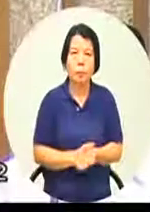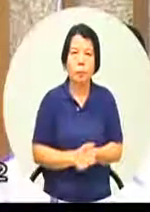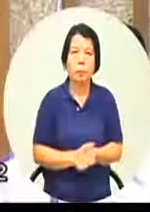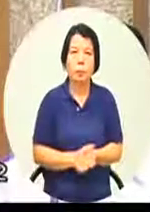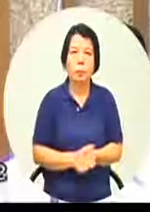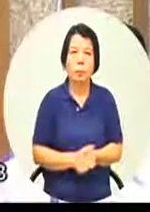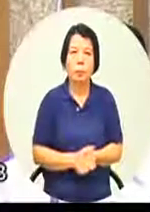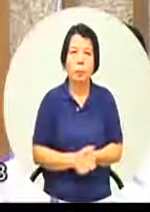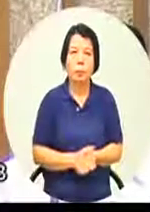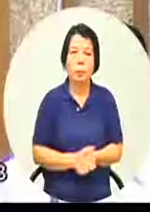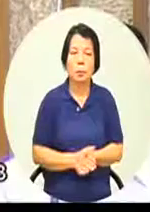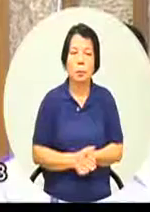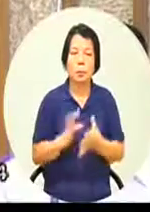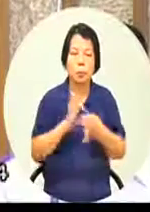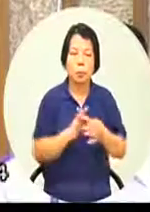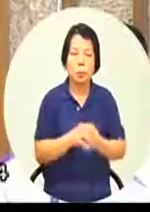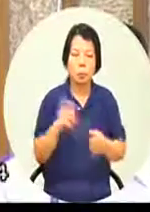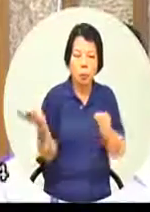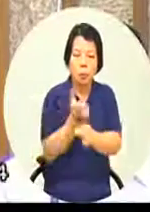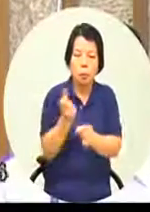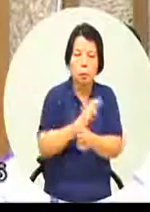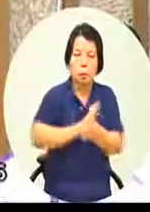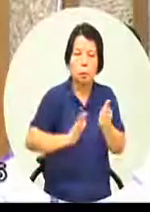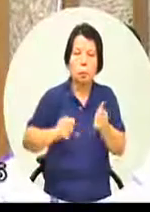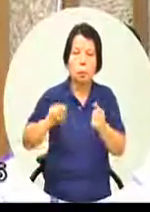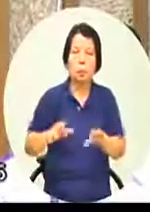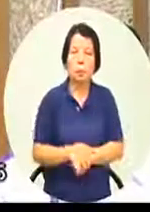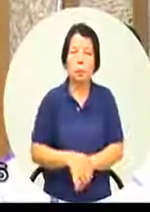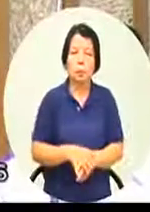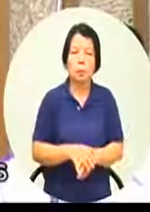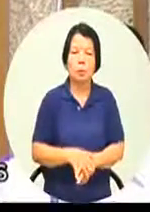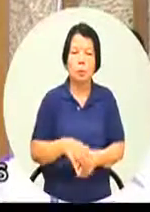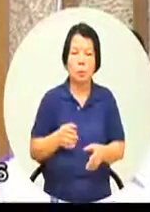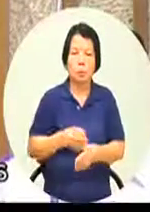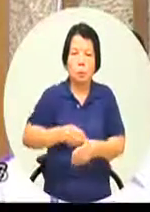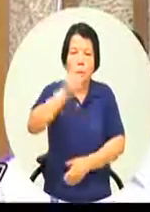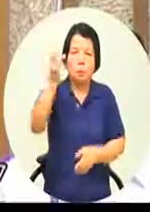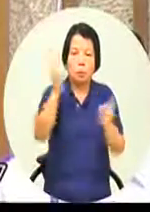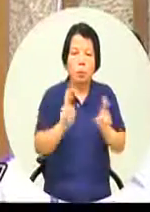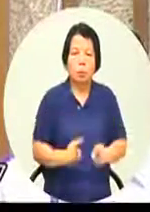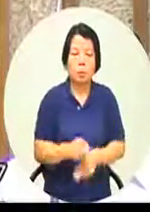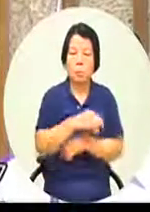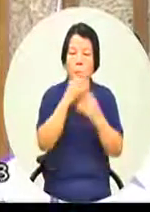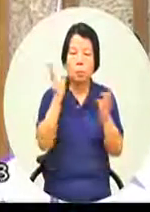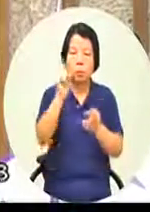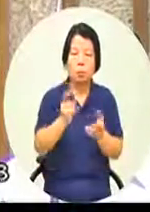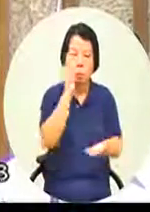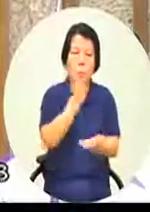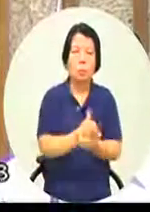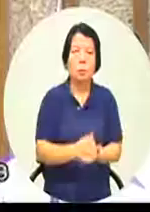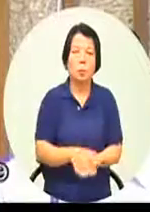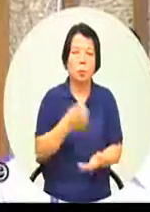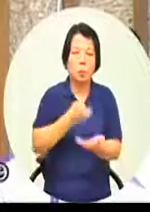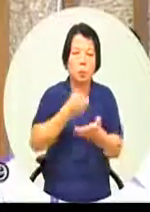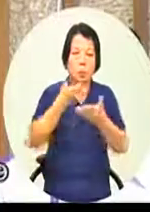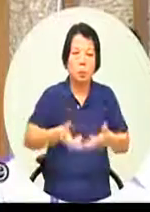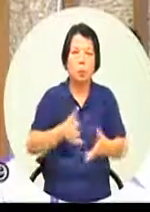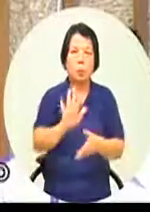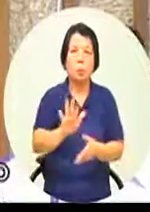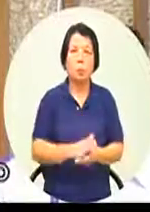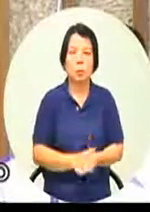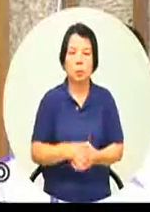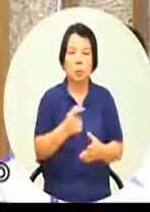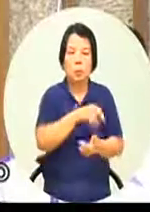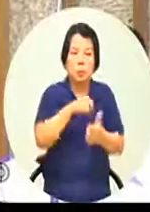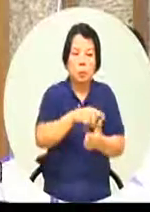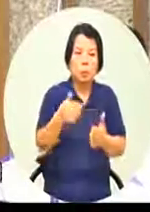说，在因为台风的影响导致电杆倒塌或是整个停电的状况，我想这个也是非常严重。虽然我们的养殖